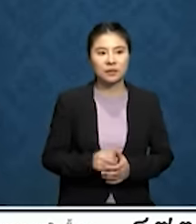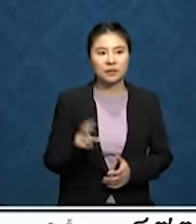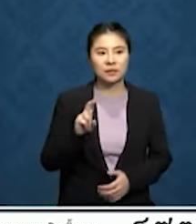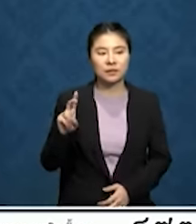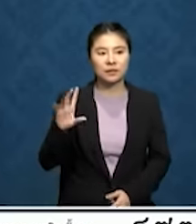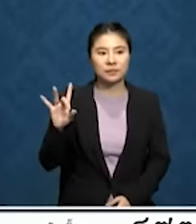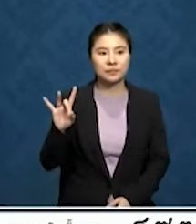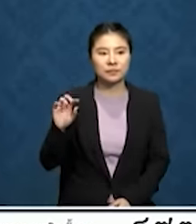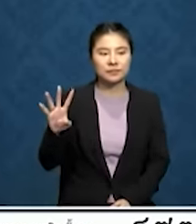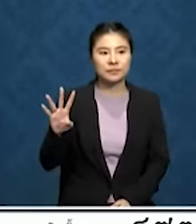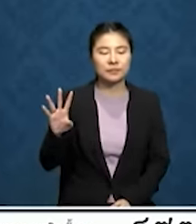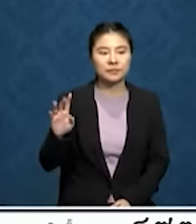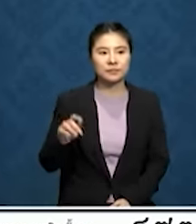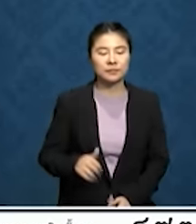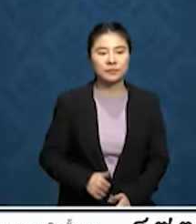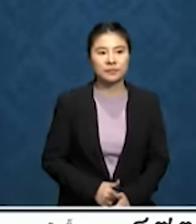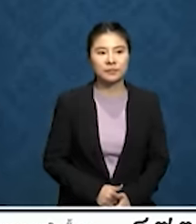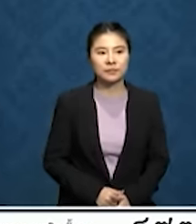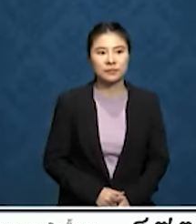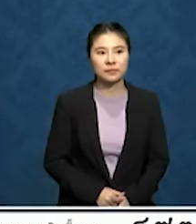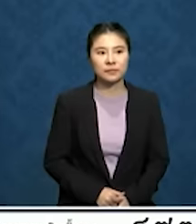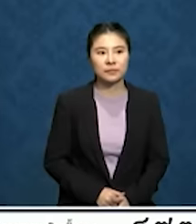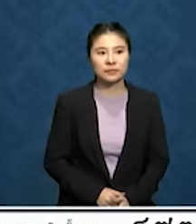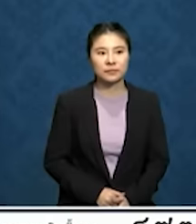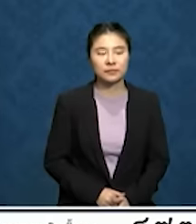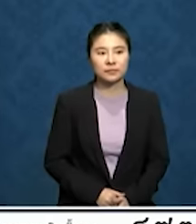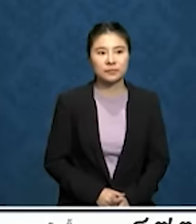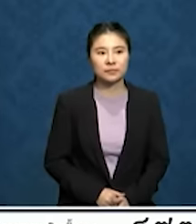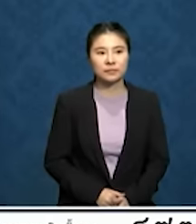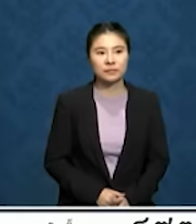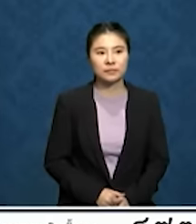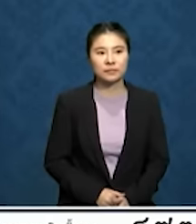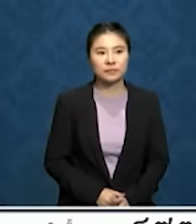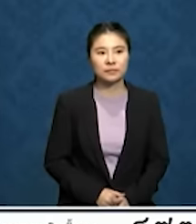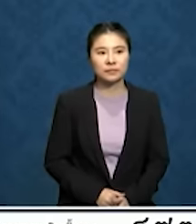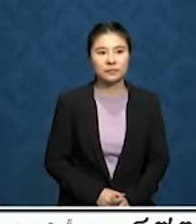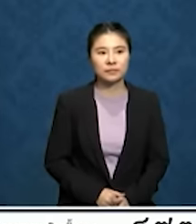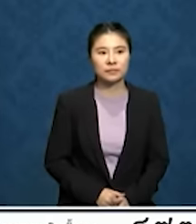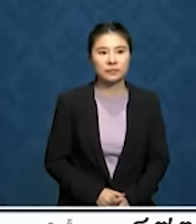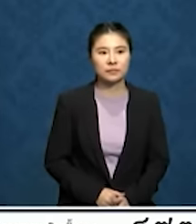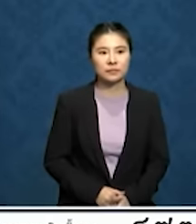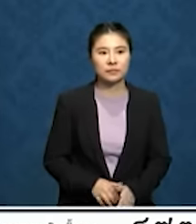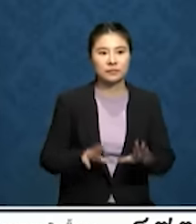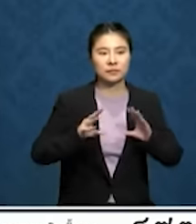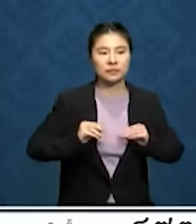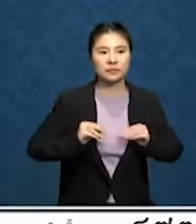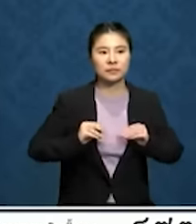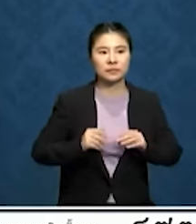284นายมนัสนันหลีนวรัต มนัสนันหลีนวรัตเห็นชอบครับ